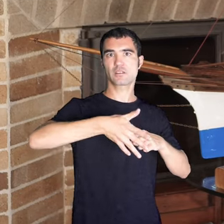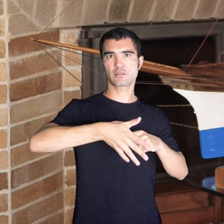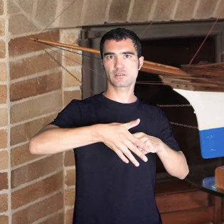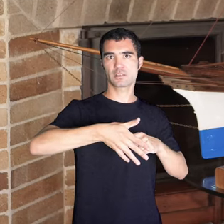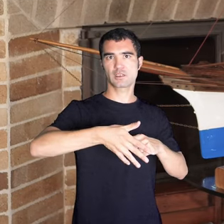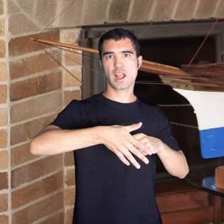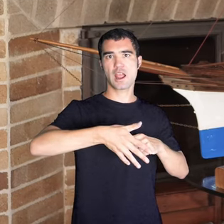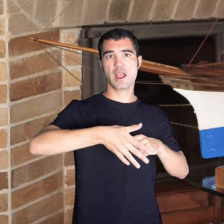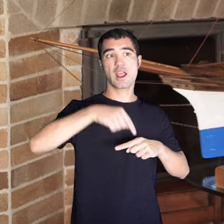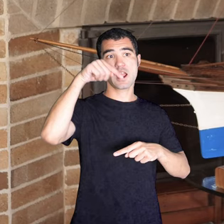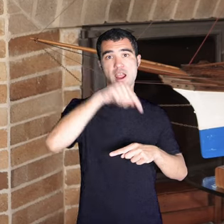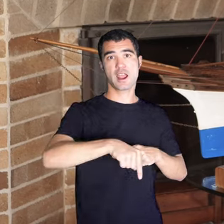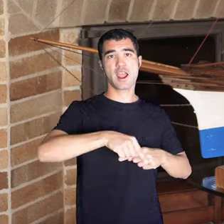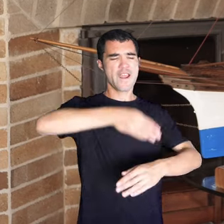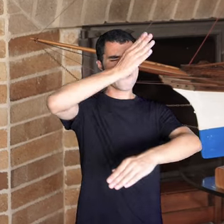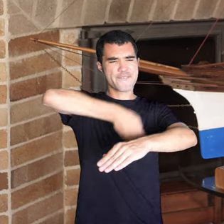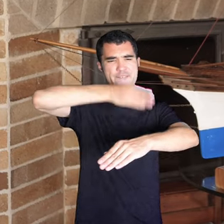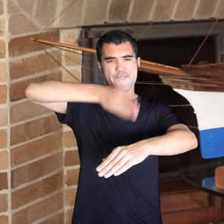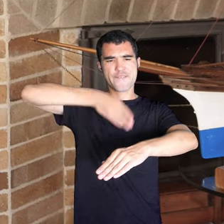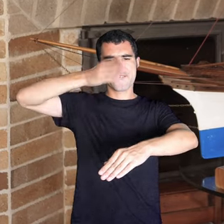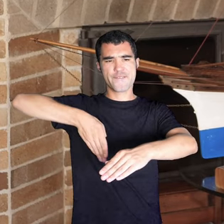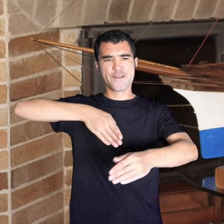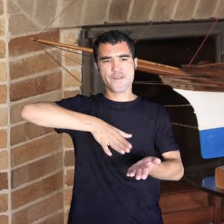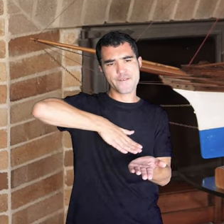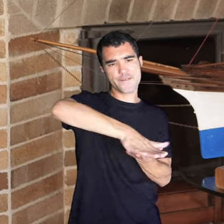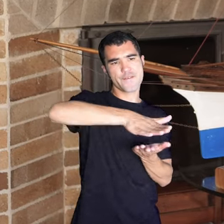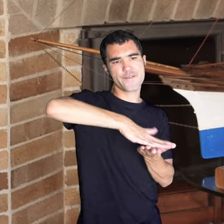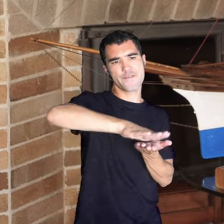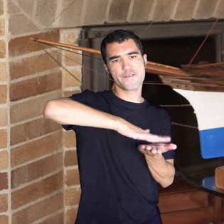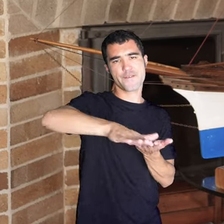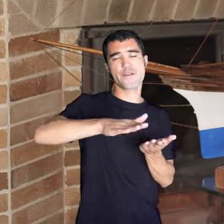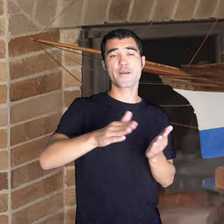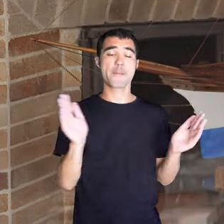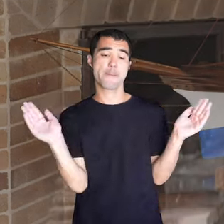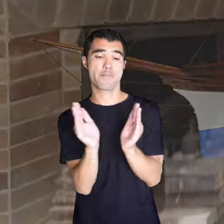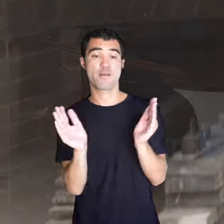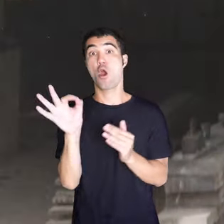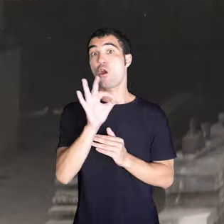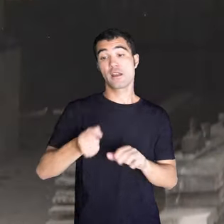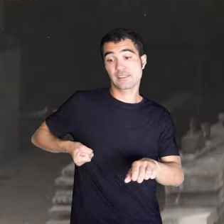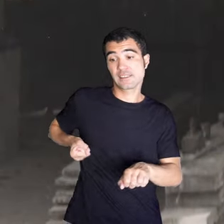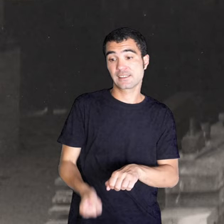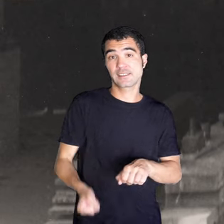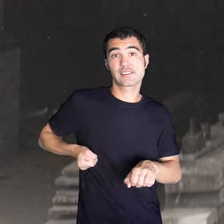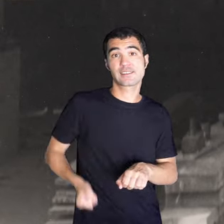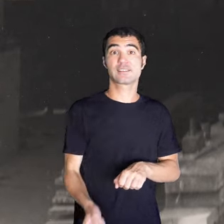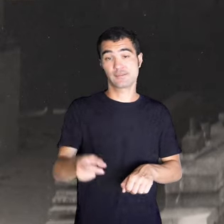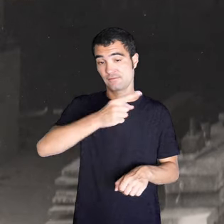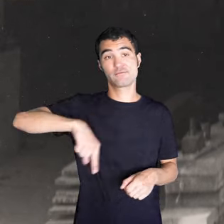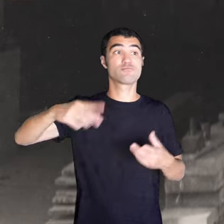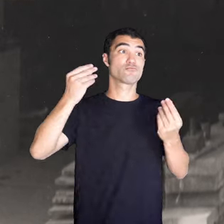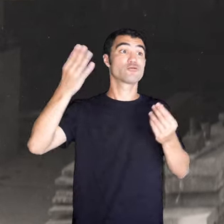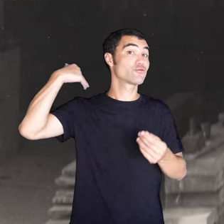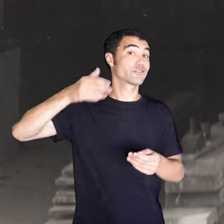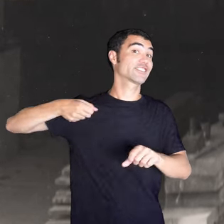ja fos amb un cimfip més petit o amb una serra, perquè molta cosa se feia també a